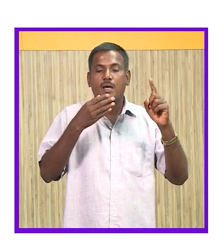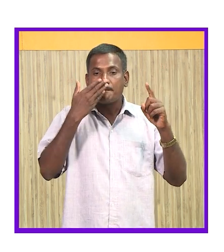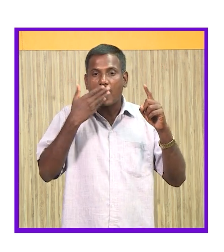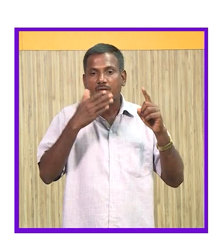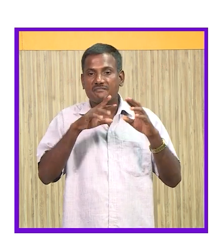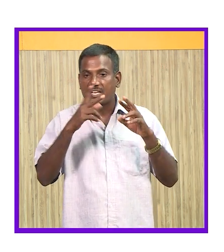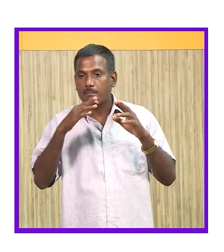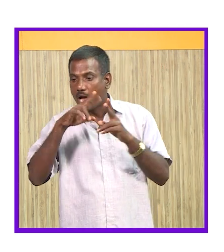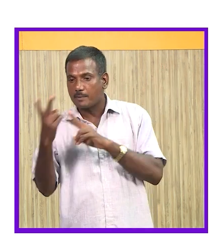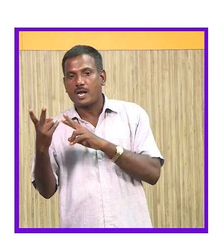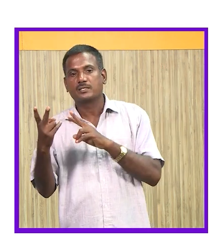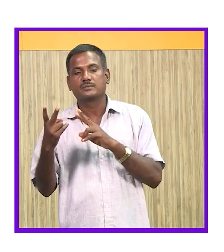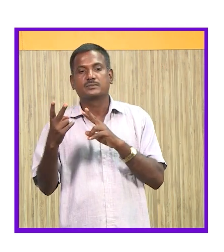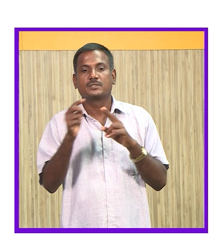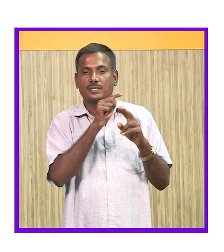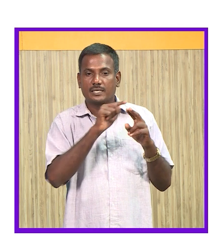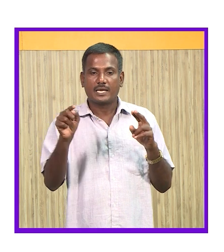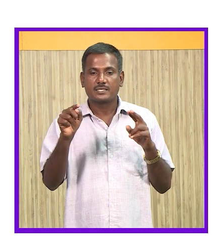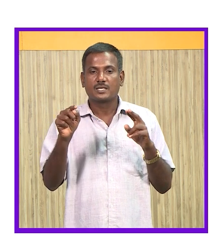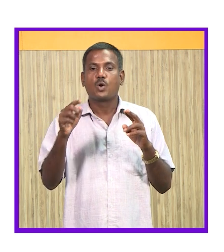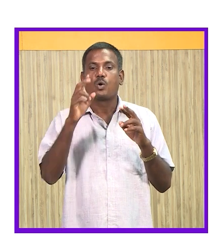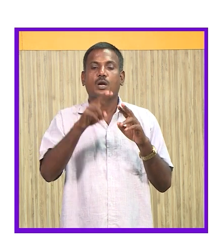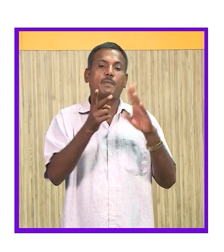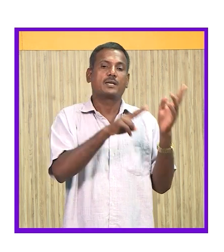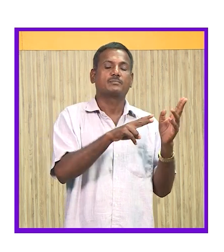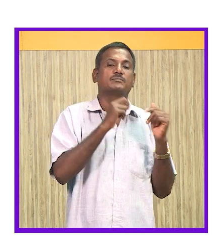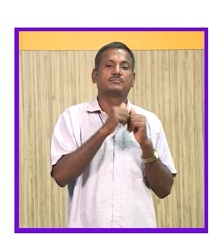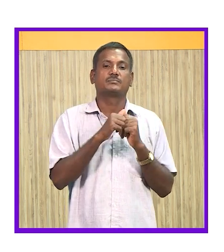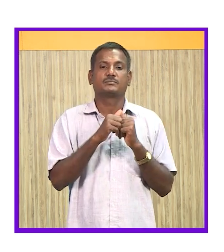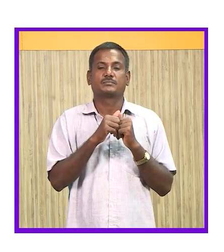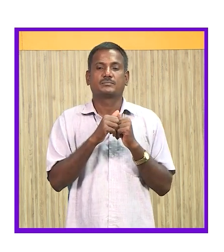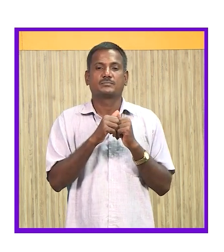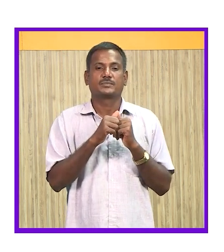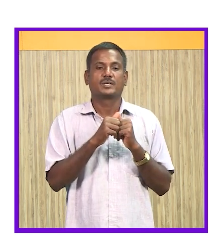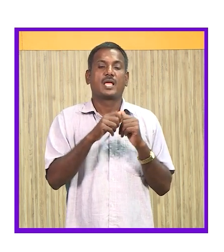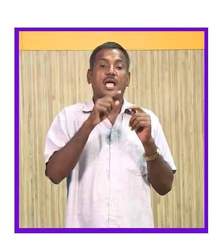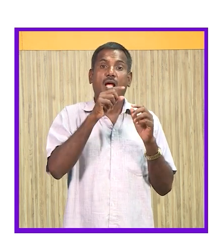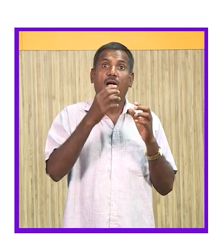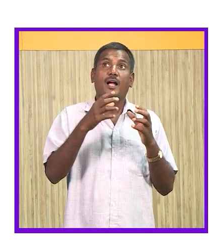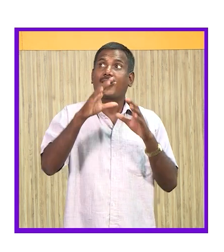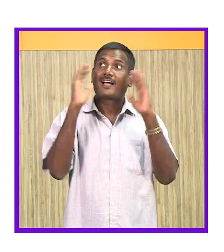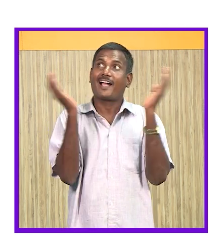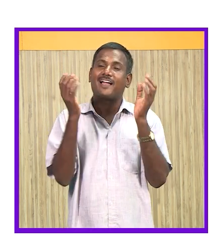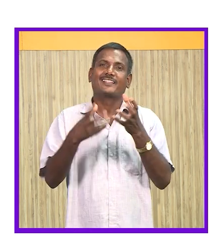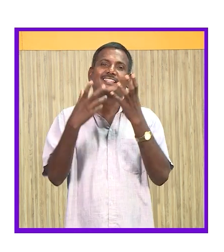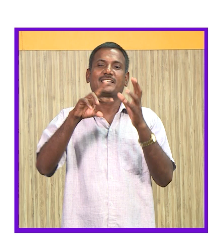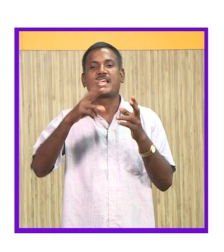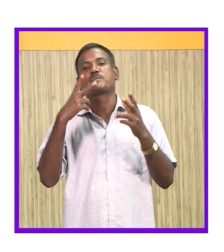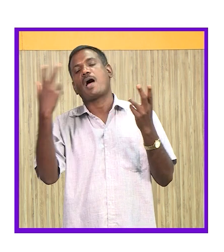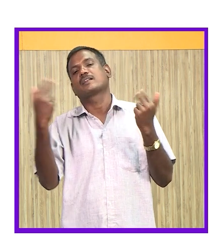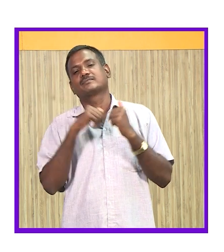பள்ளியில் பாட வேளை மாறுபாடு, கால ஒழுங்கு மாற்றம், காட்டுத்தீ டேஷ்